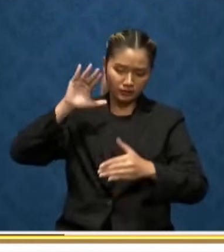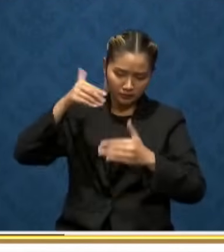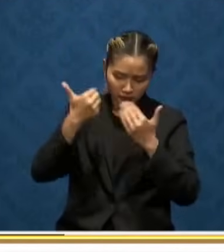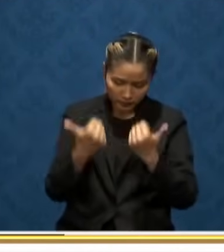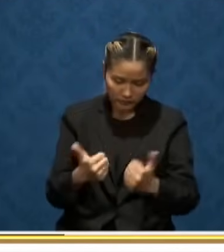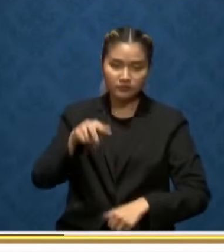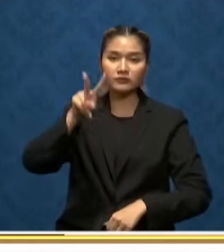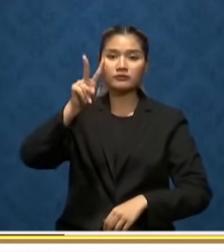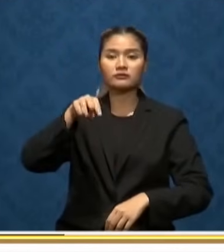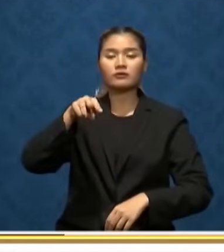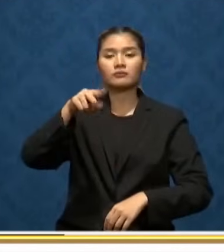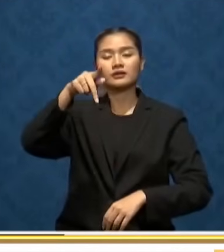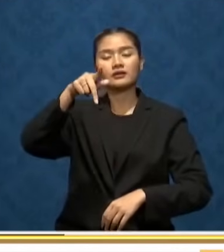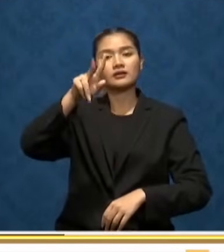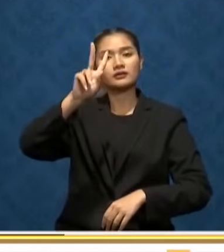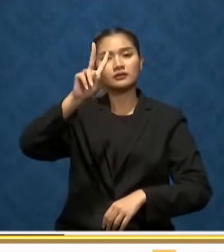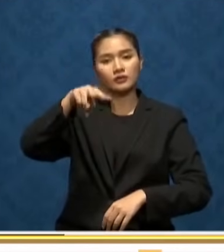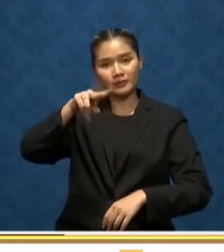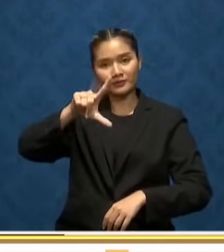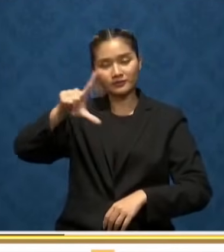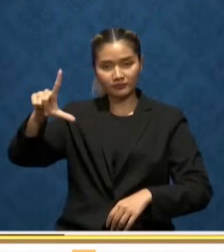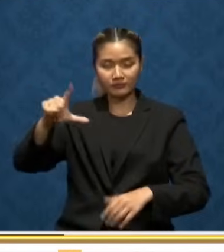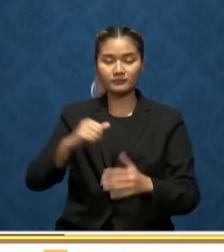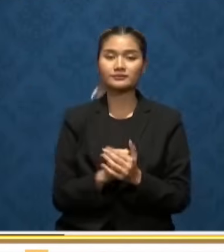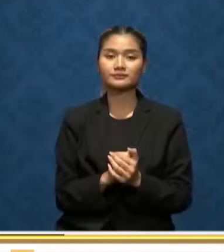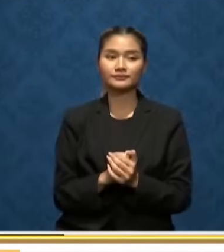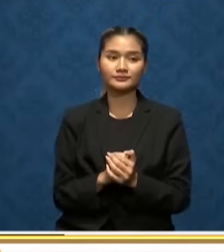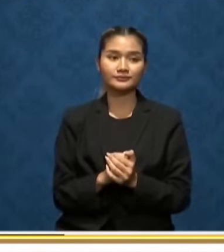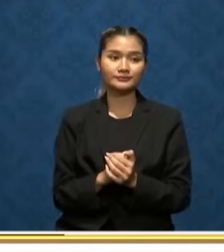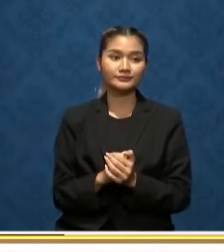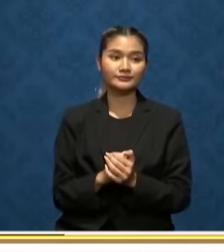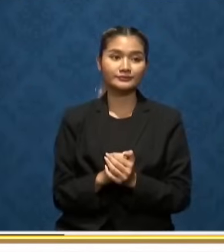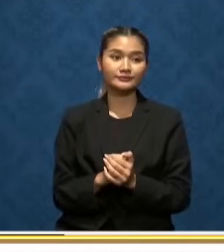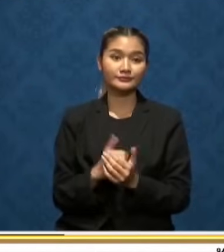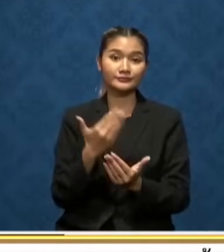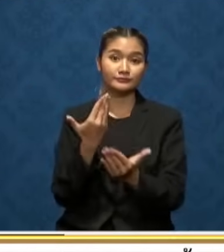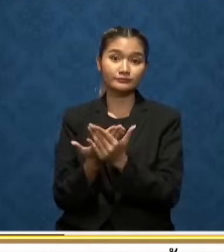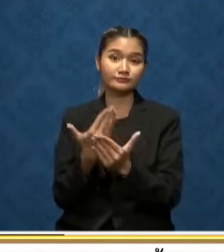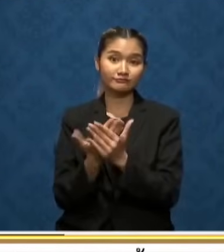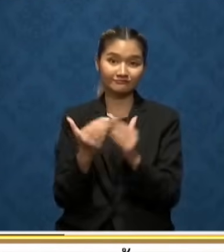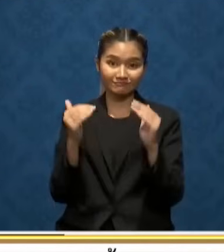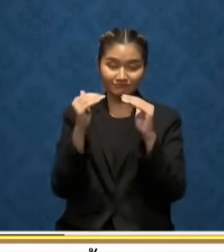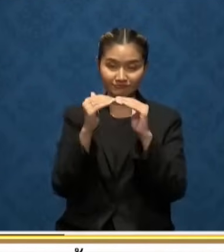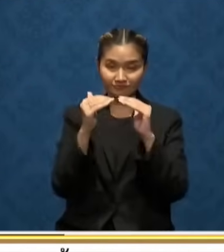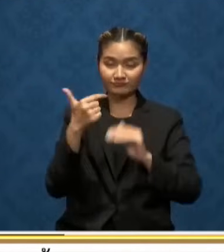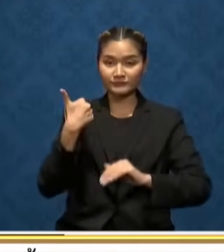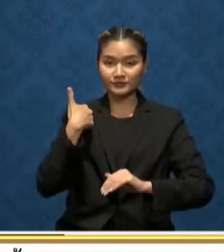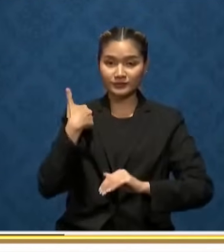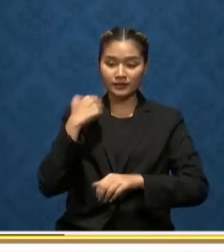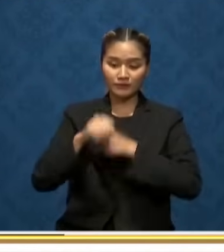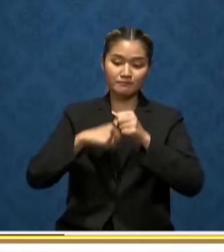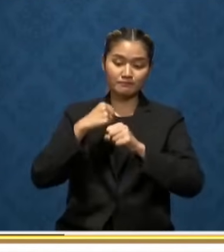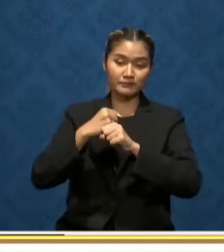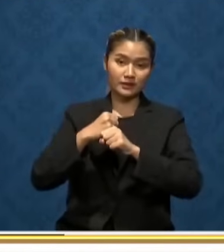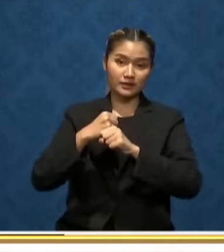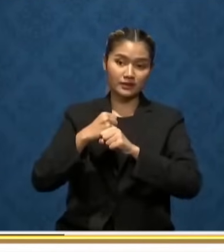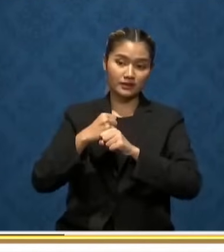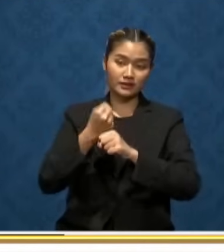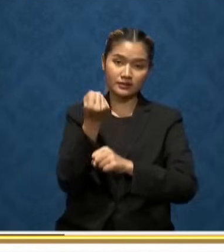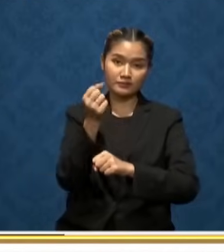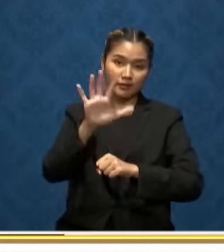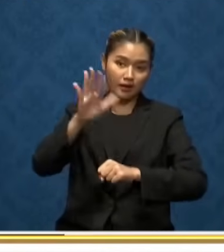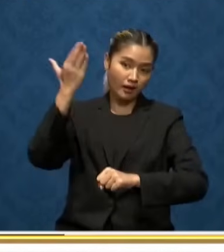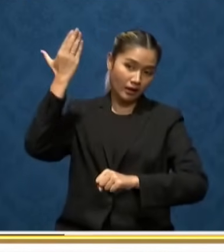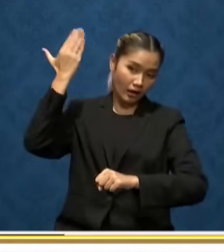านท่านประธานคิดว่าค่าของเงินเท่ากันไหมครับ 2,000 ล้านเมื่อ15ปีที่แ